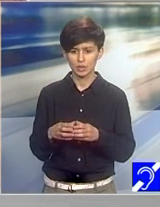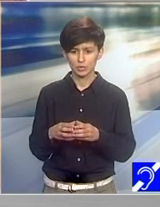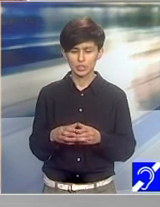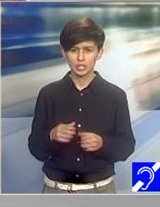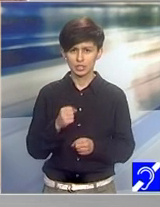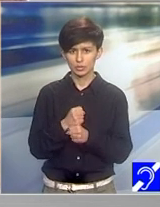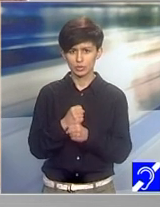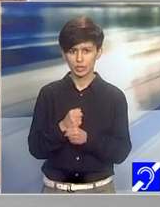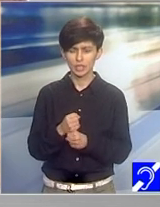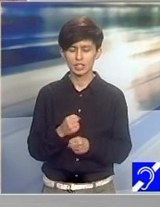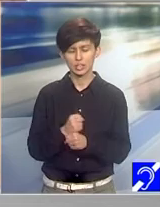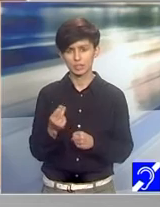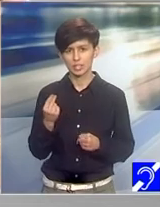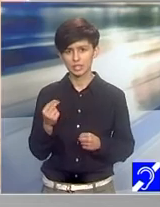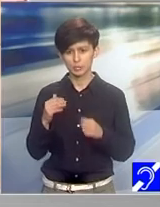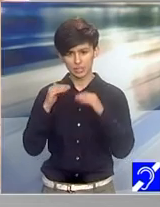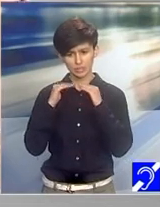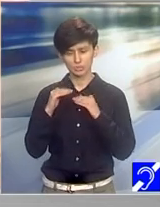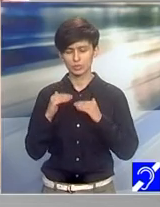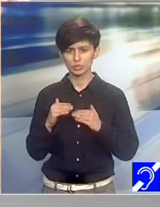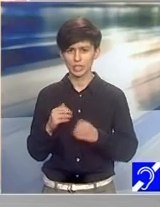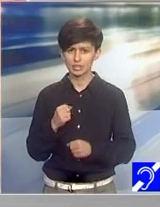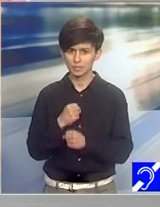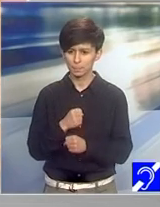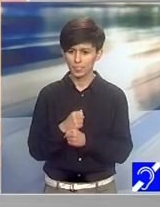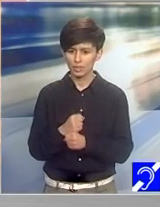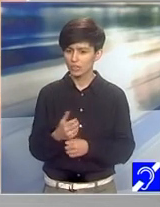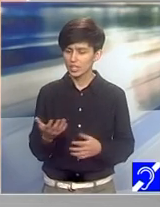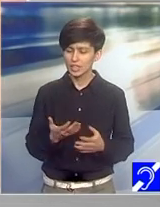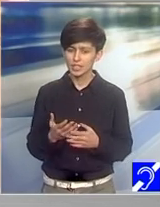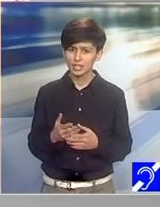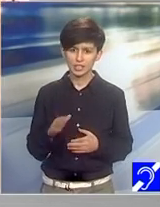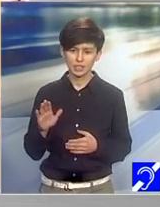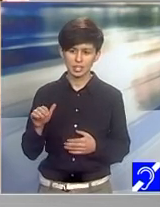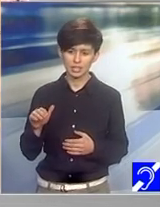foarte bine structurată, o lucrare care cuprinde